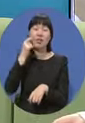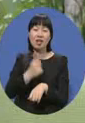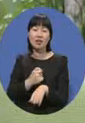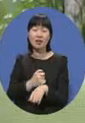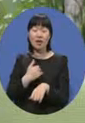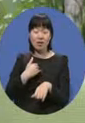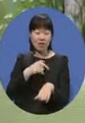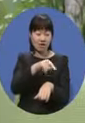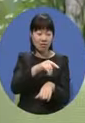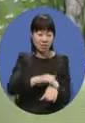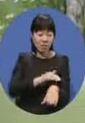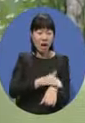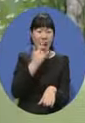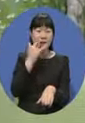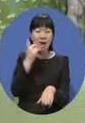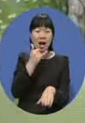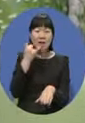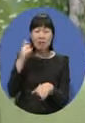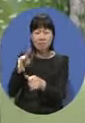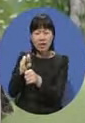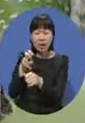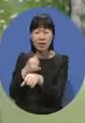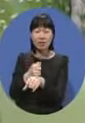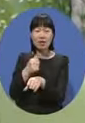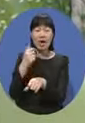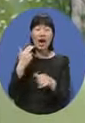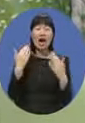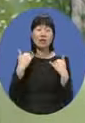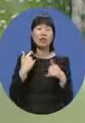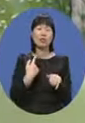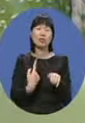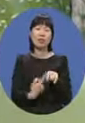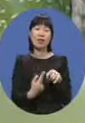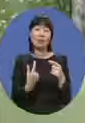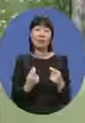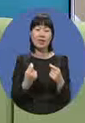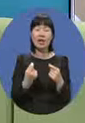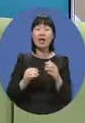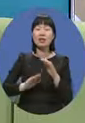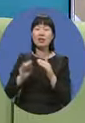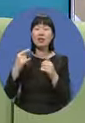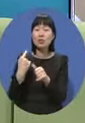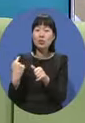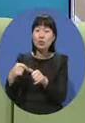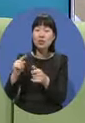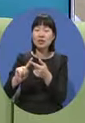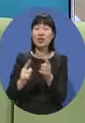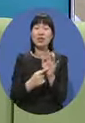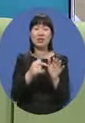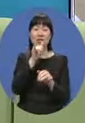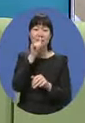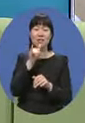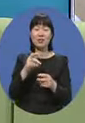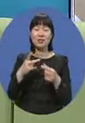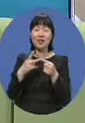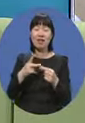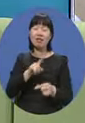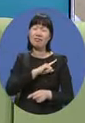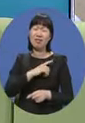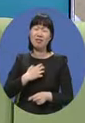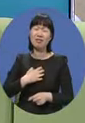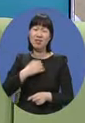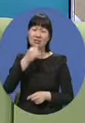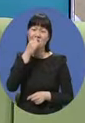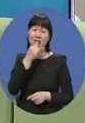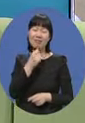애가지가 잘못해 거 엄마 미워 아빠 미워 하는 거를 이제 학교 가서 하는 거죠 가정 교육이 이렇게 될 수가 있어요 두 번째 제가 제일 속상해 하는